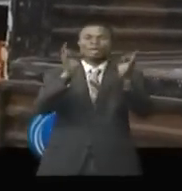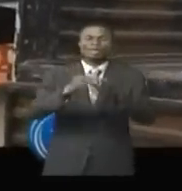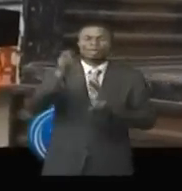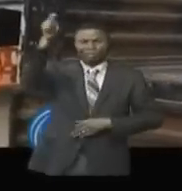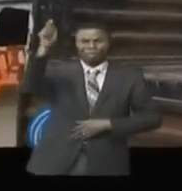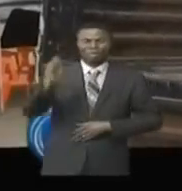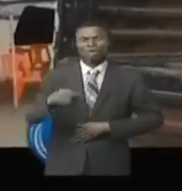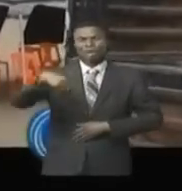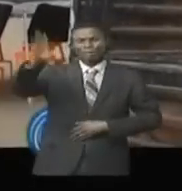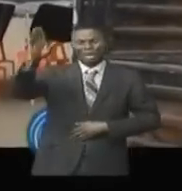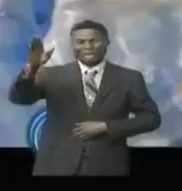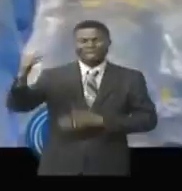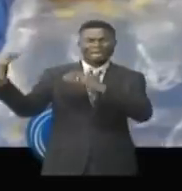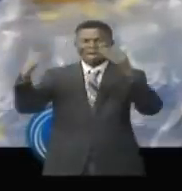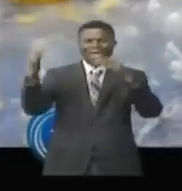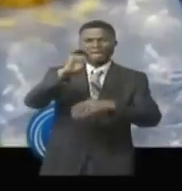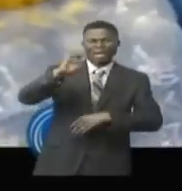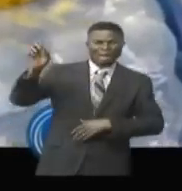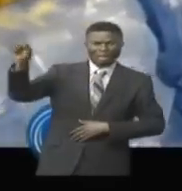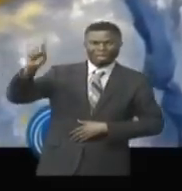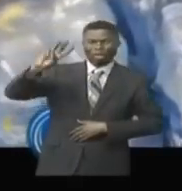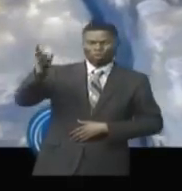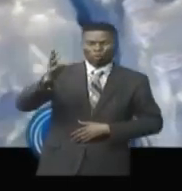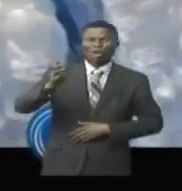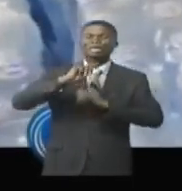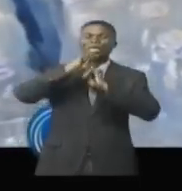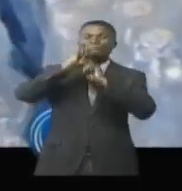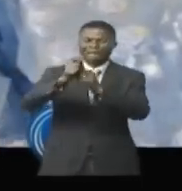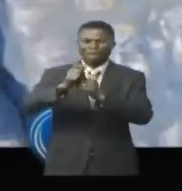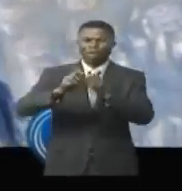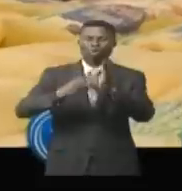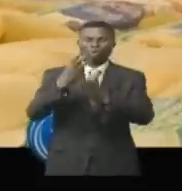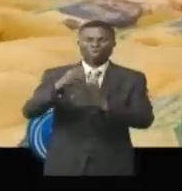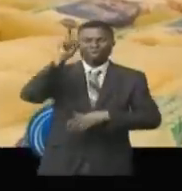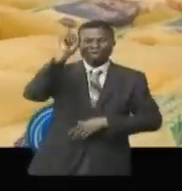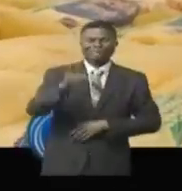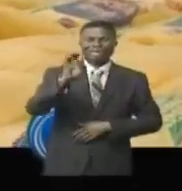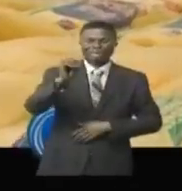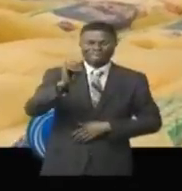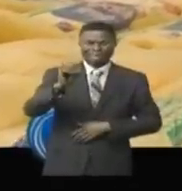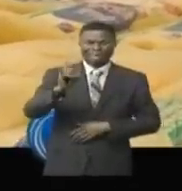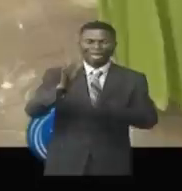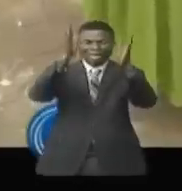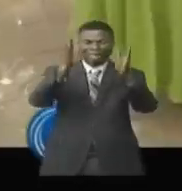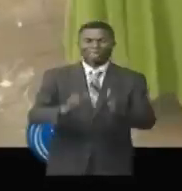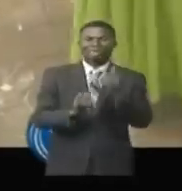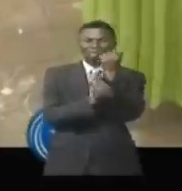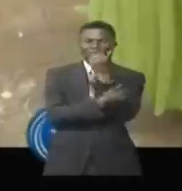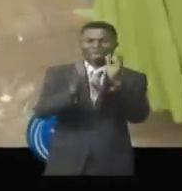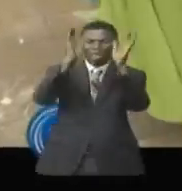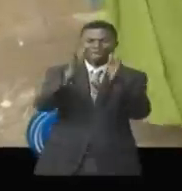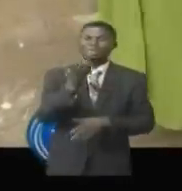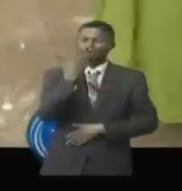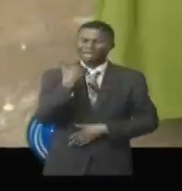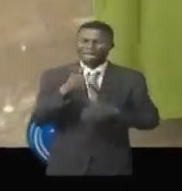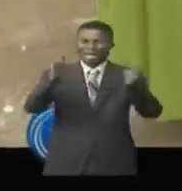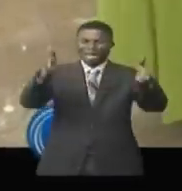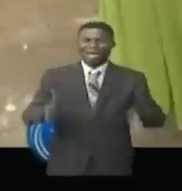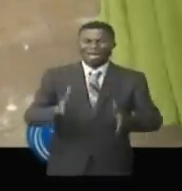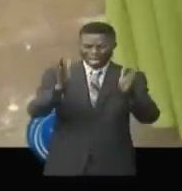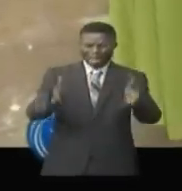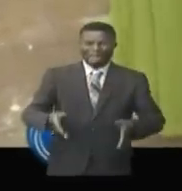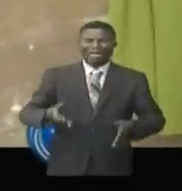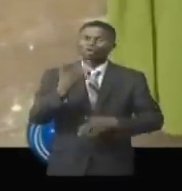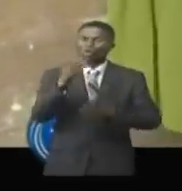les opérations à l'est de la RDC. Ce troisième lot est composé de plus de 150 sacs de semoule de maïs, des sacs de riz, des cartons de sardines et autres.